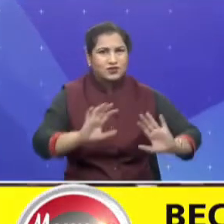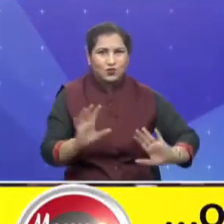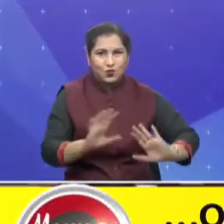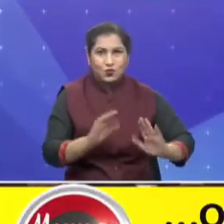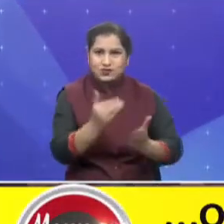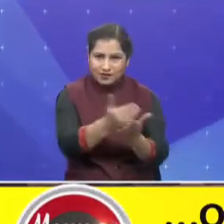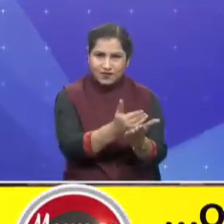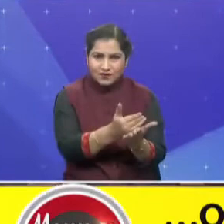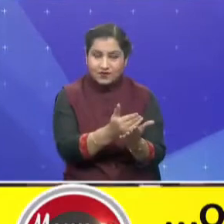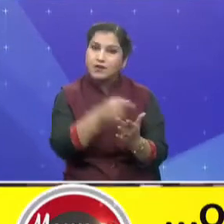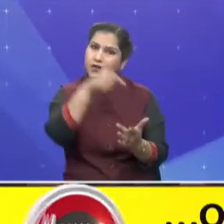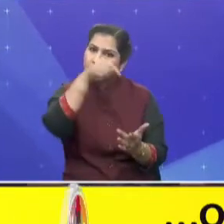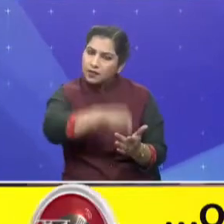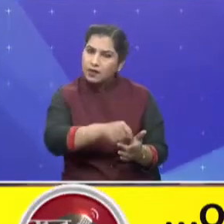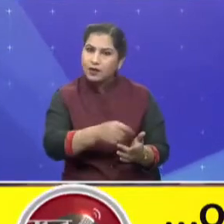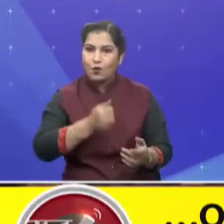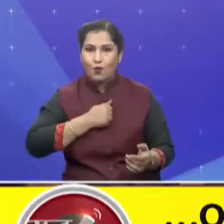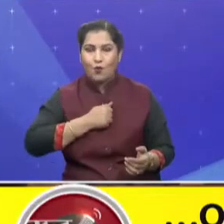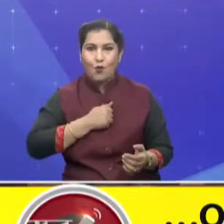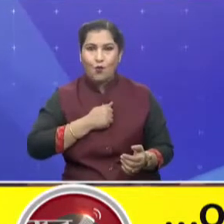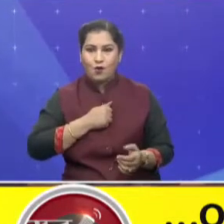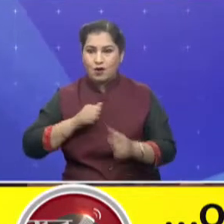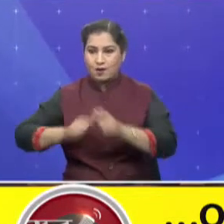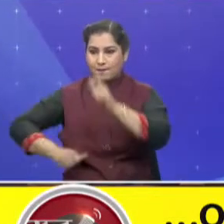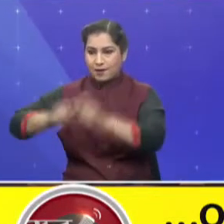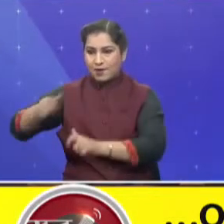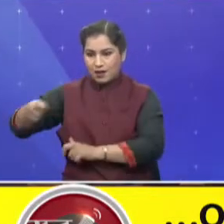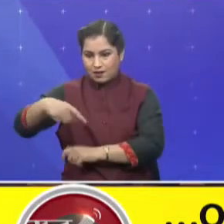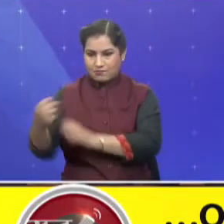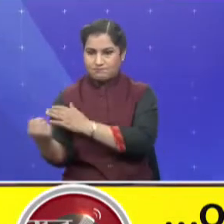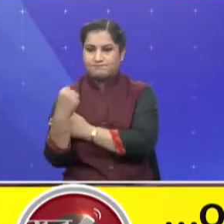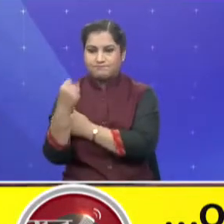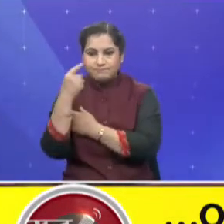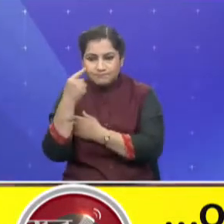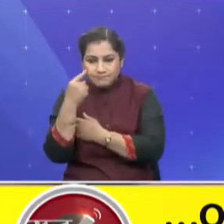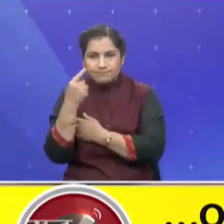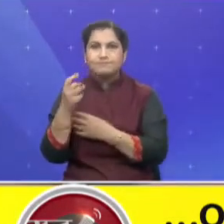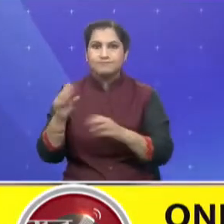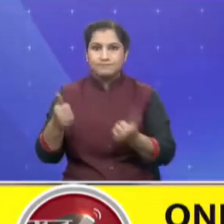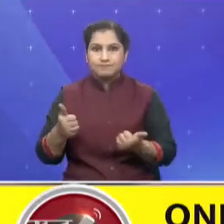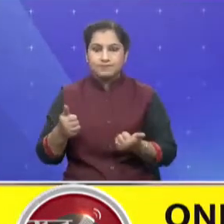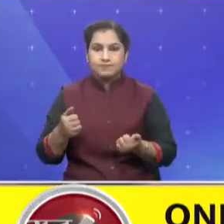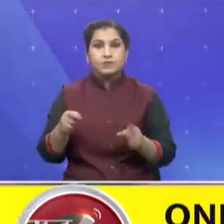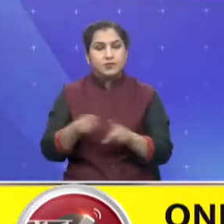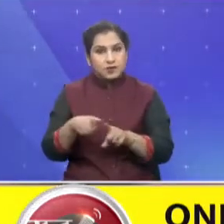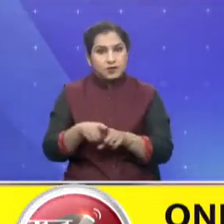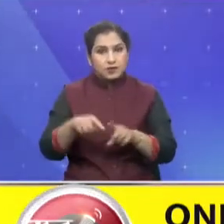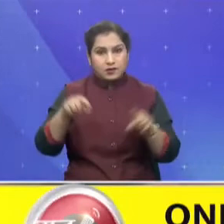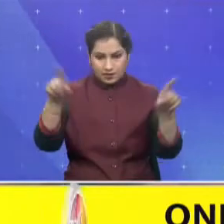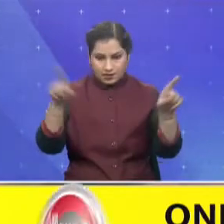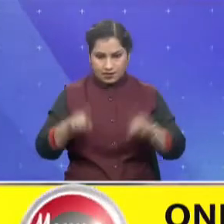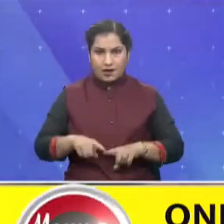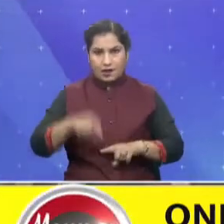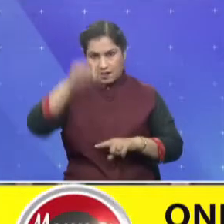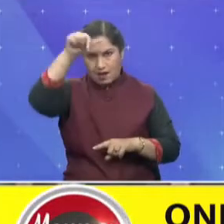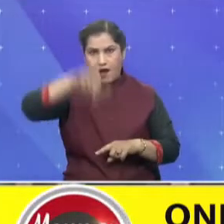देंगे, तभी तो हम लोकल की ताकत पहचानेंगे, तभी तो देश आत्मनिर्भर